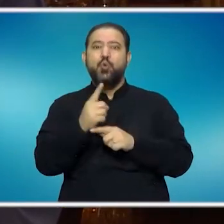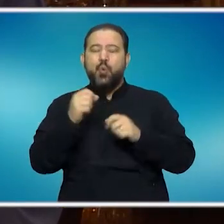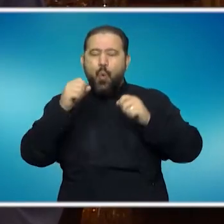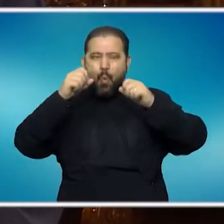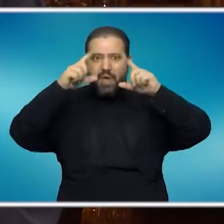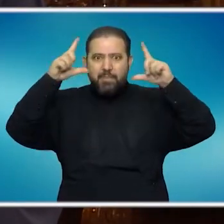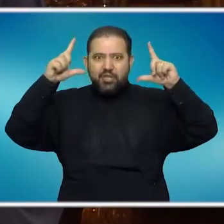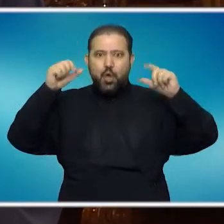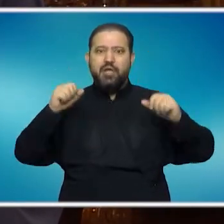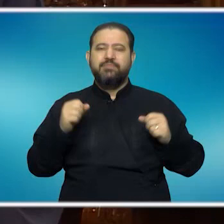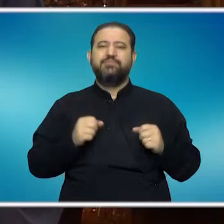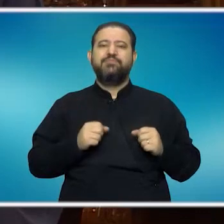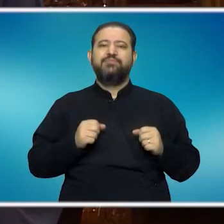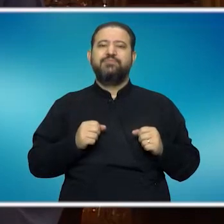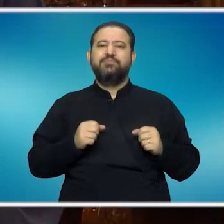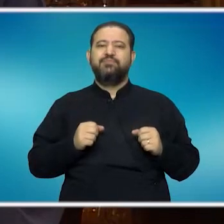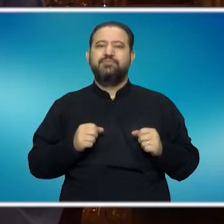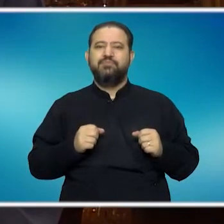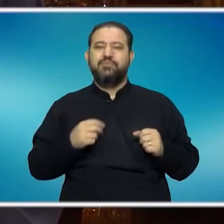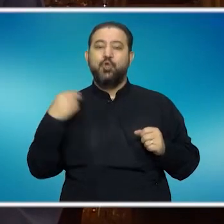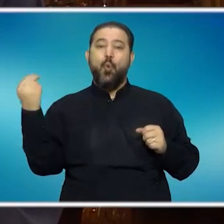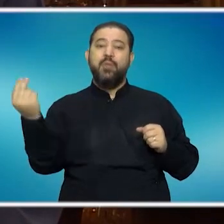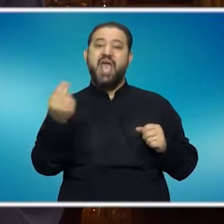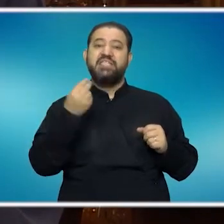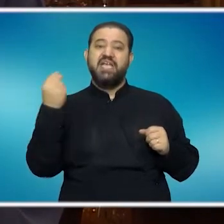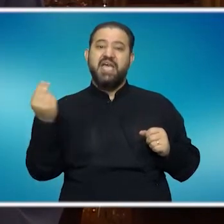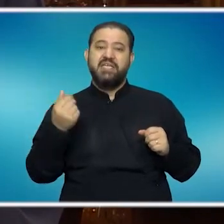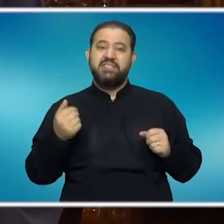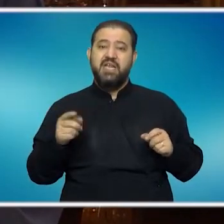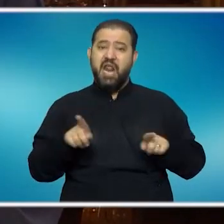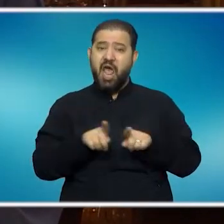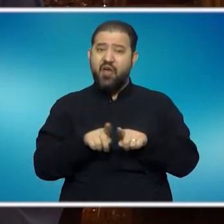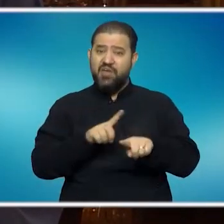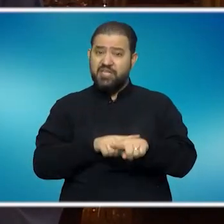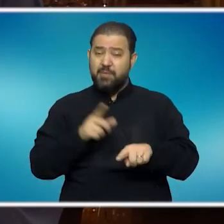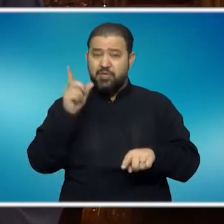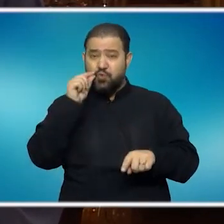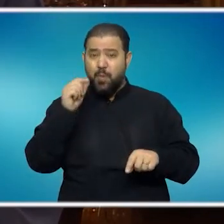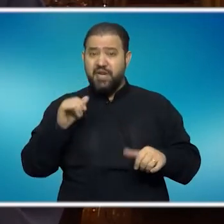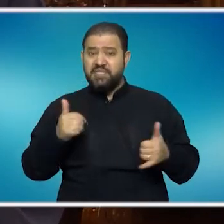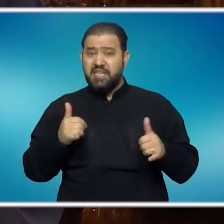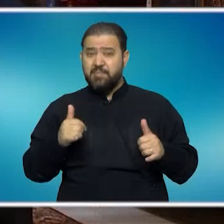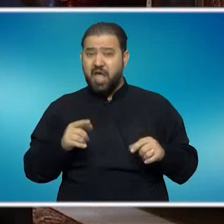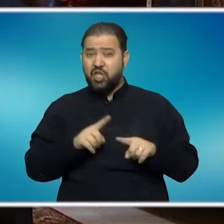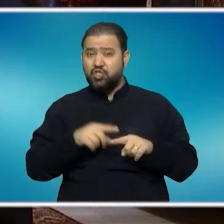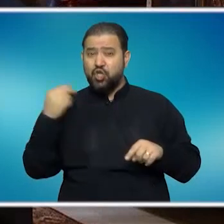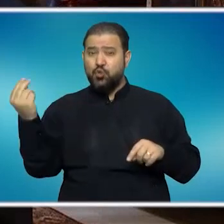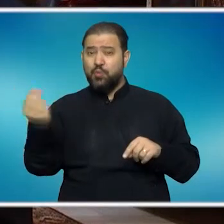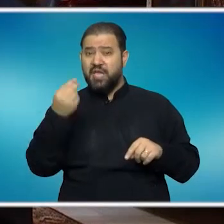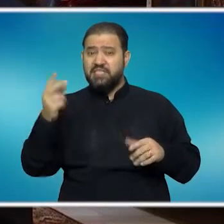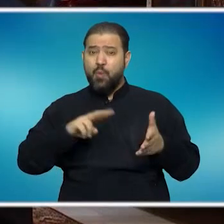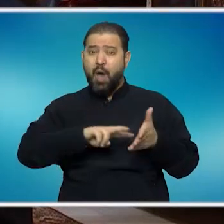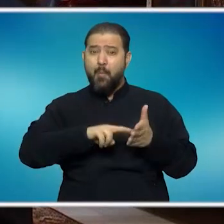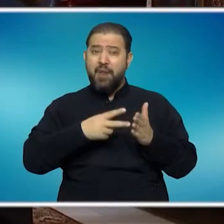lucru uimitor, un lucru minunat, un lucru dumnezeiesc, dar în același timp și omenesc. S-a întâmplat ceea